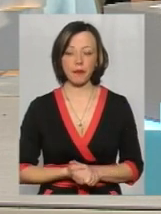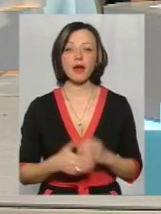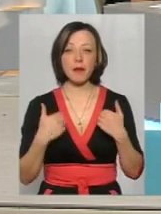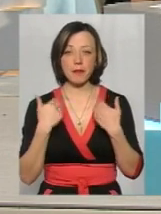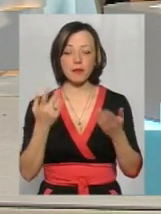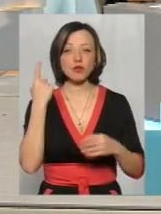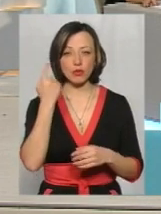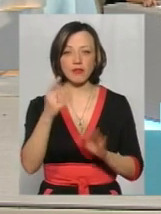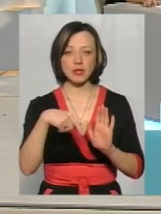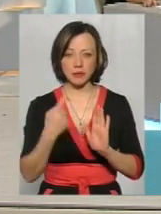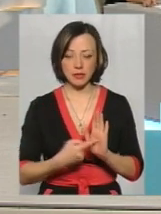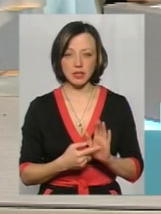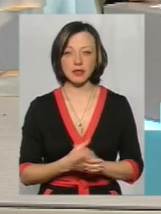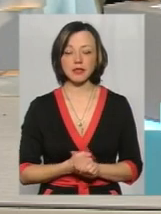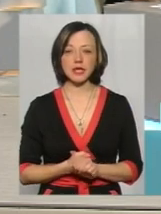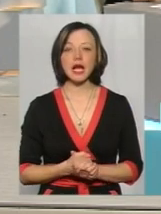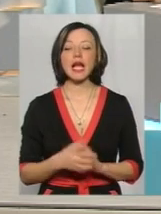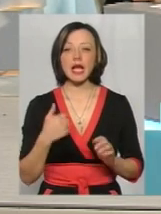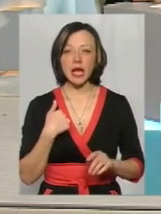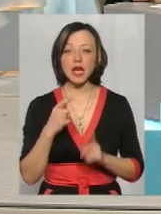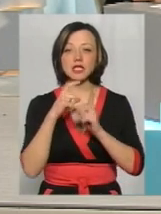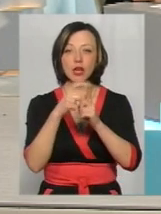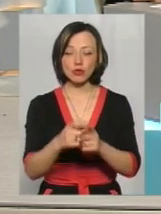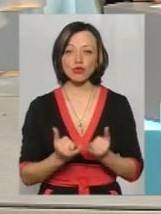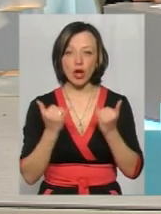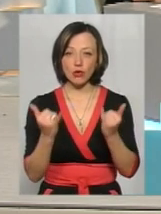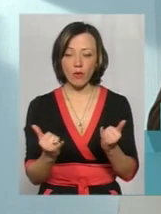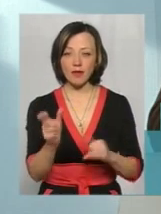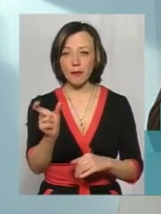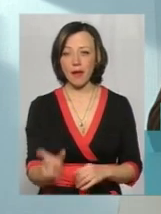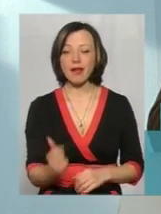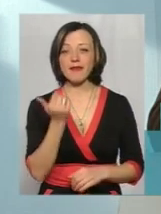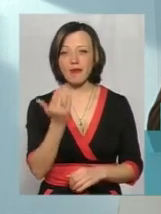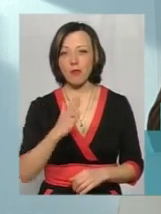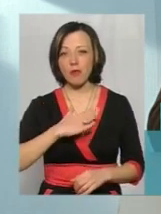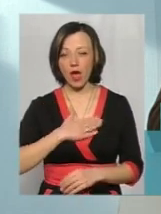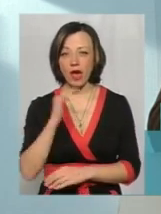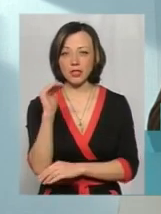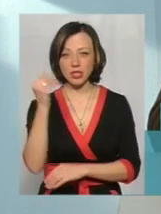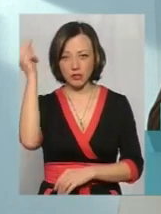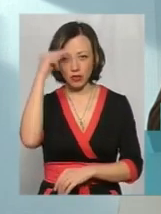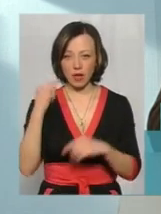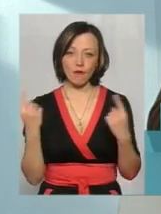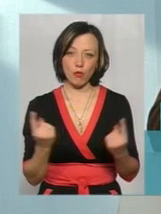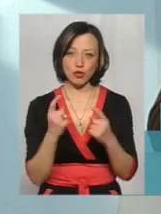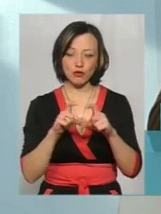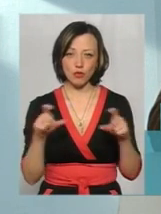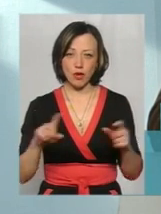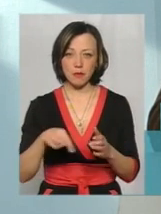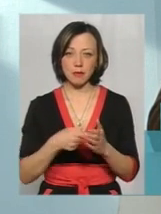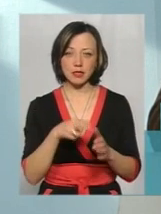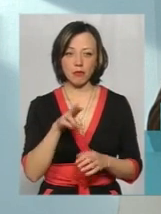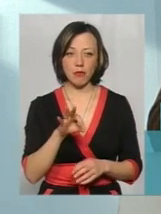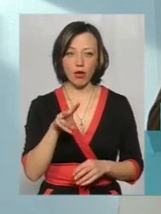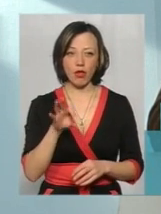ваше питання. Скажу, шановна пані, і вам, моя дитина навчається у звичайній школі в місті